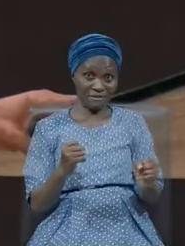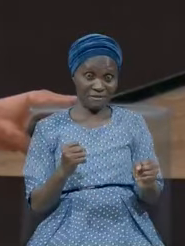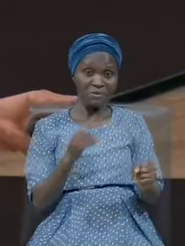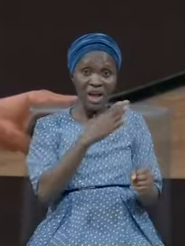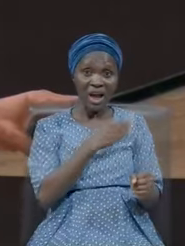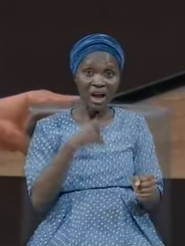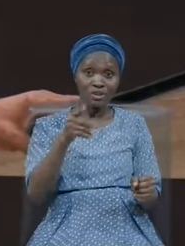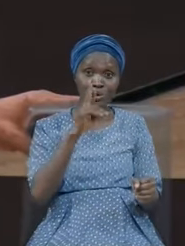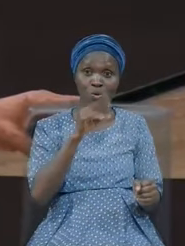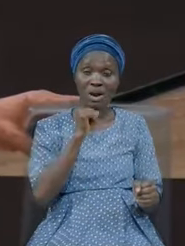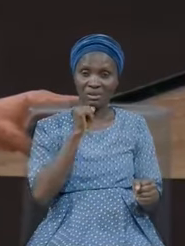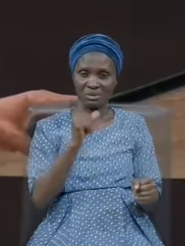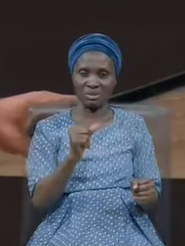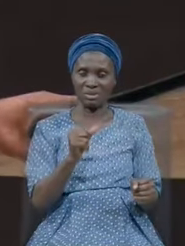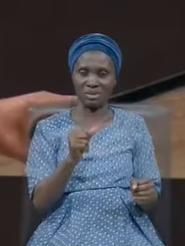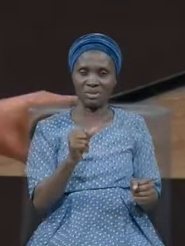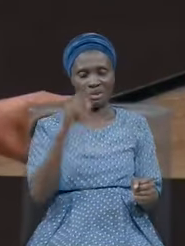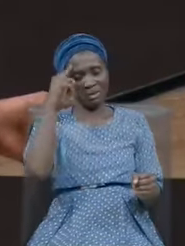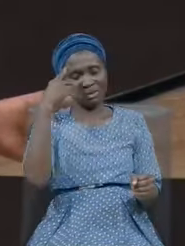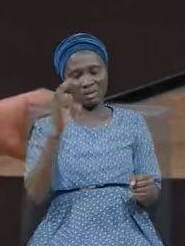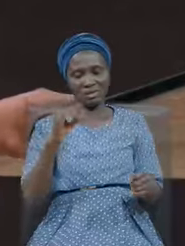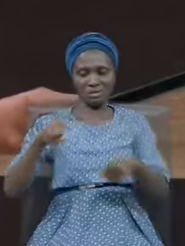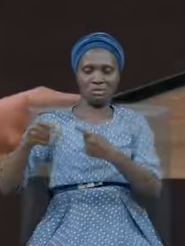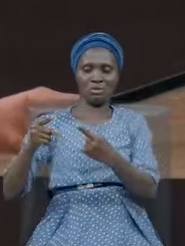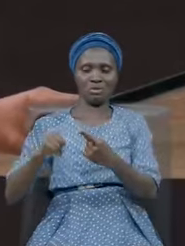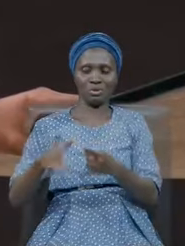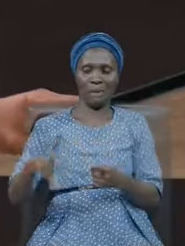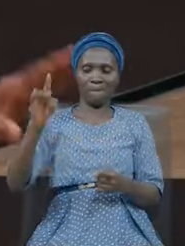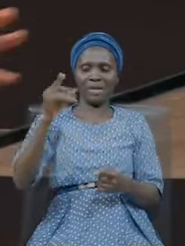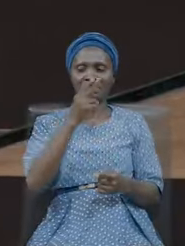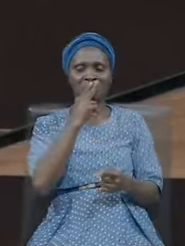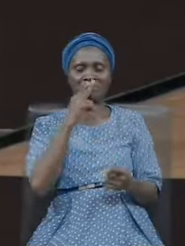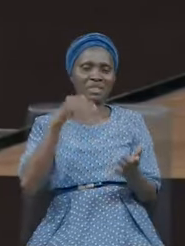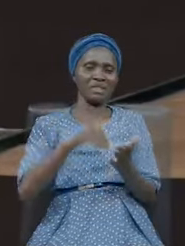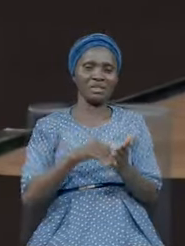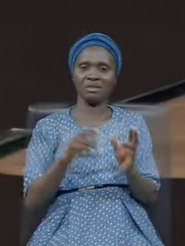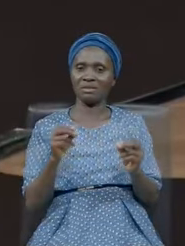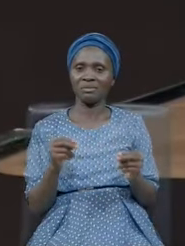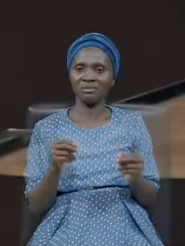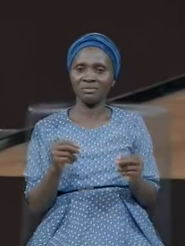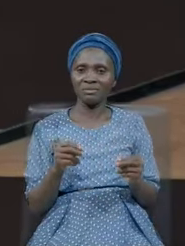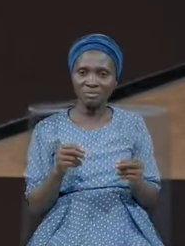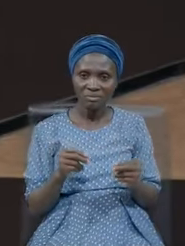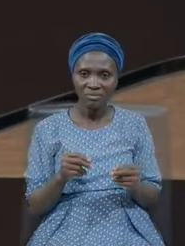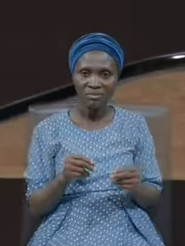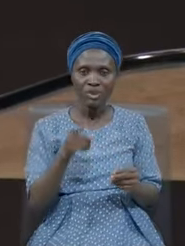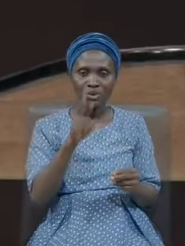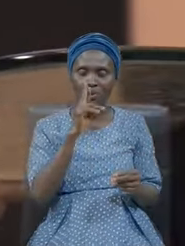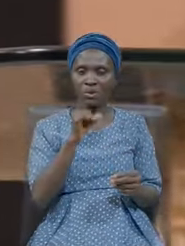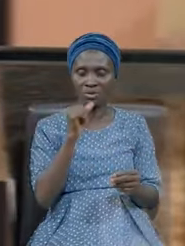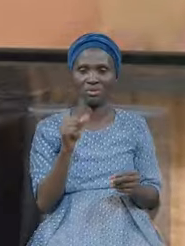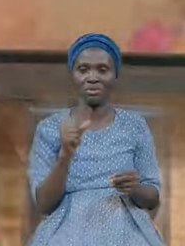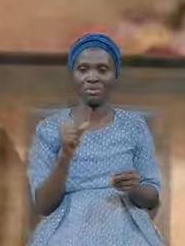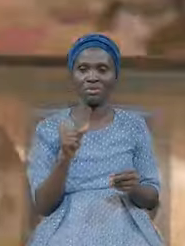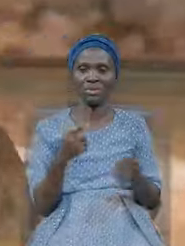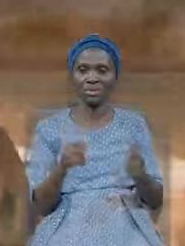et vous ne devez pas aller prendre une cigarette c'est pas la voir Satan connaî ça il ne va une il ne va